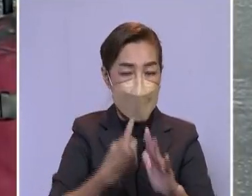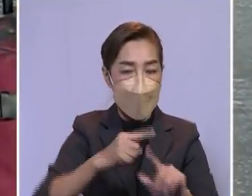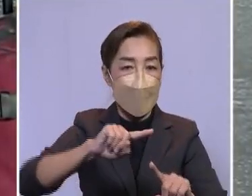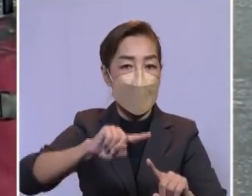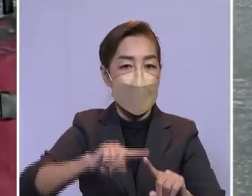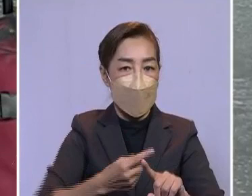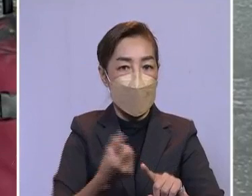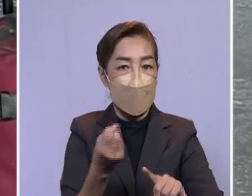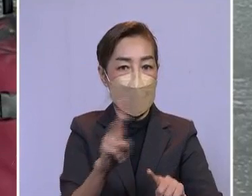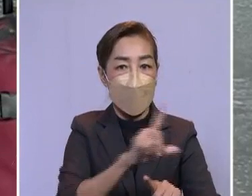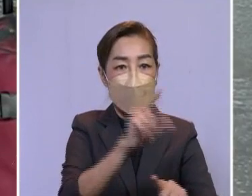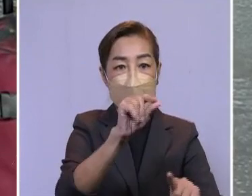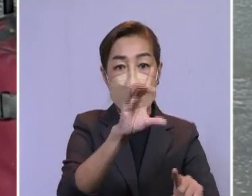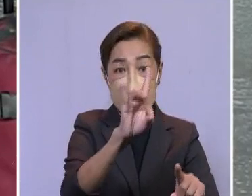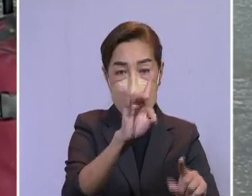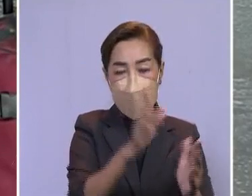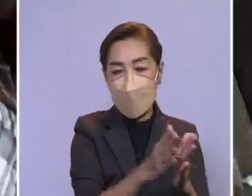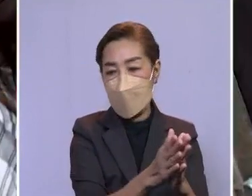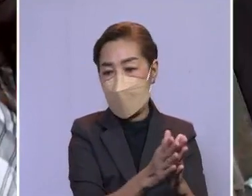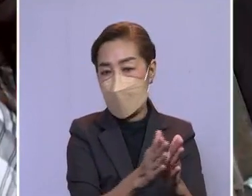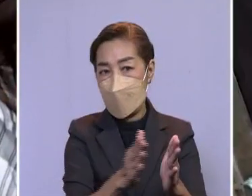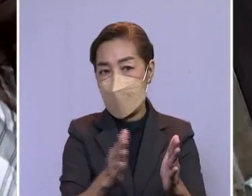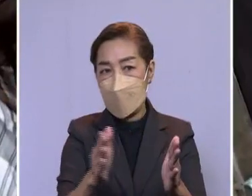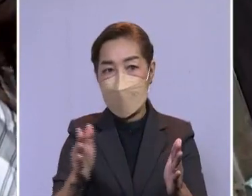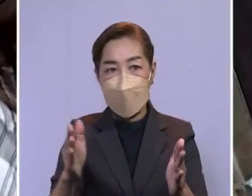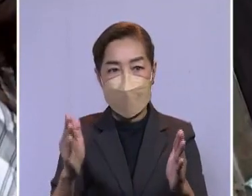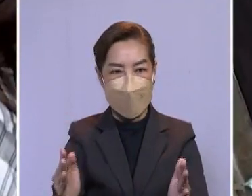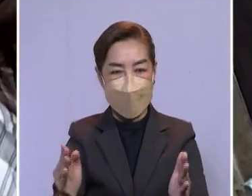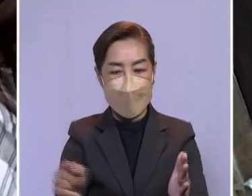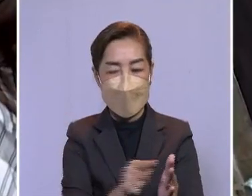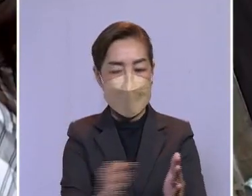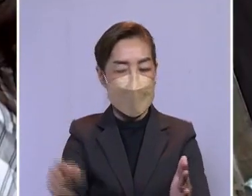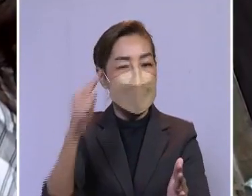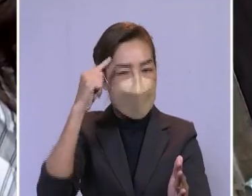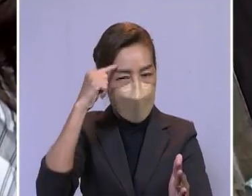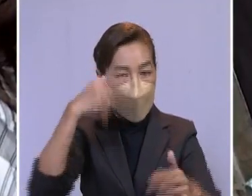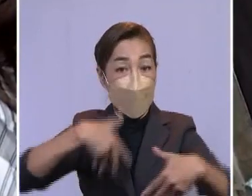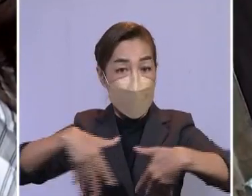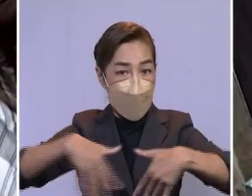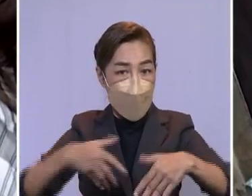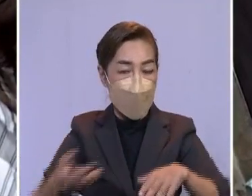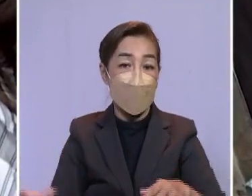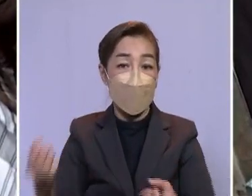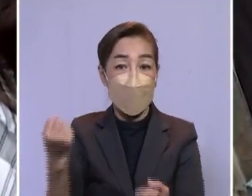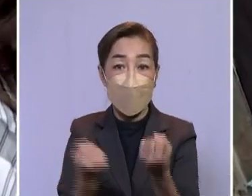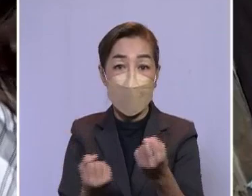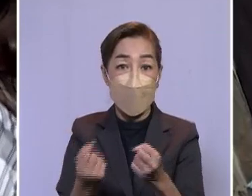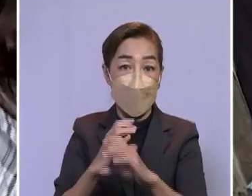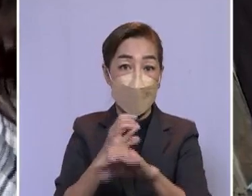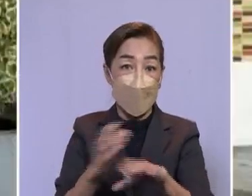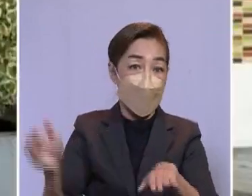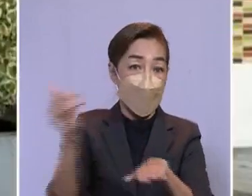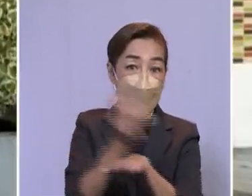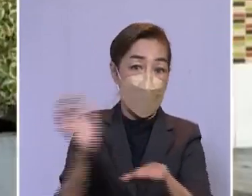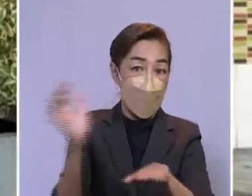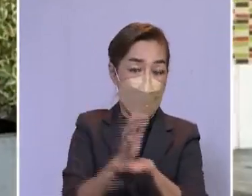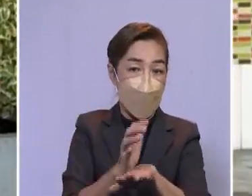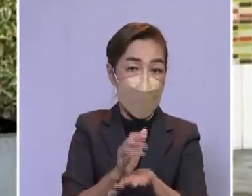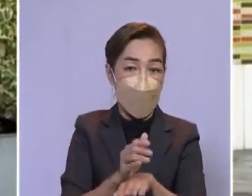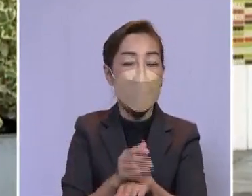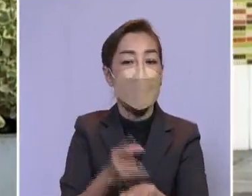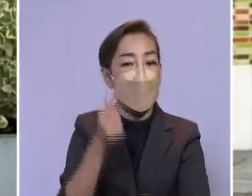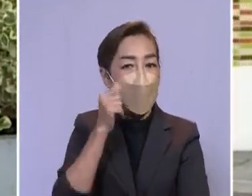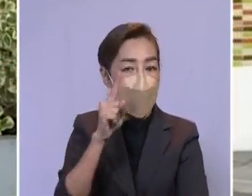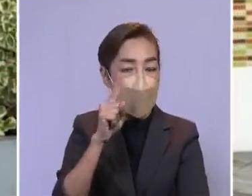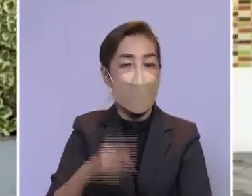20-8ธันวาคมเป็นต้นไปนะคะคาดว่าจะมีผู้โดยสารขาไปเพิ่มขึ้นเป็น 50,000คนต่อวันและจะเพิ่มขึ้น